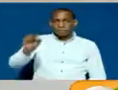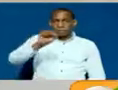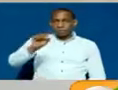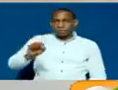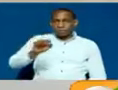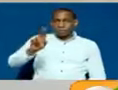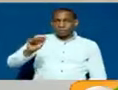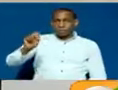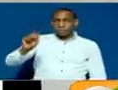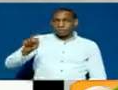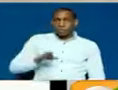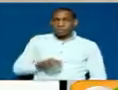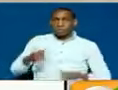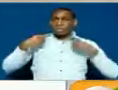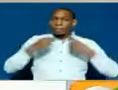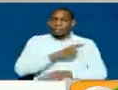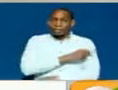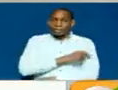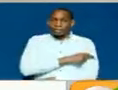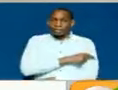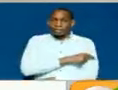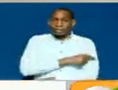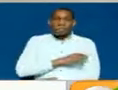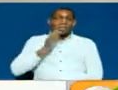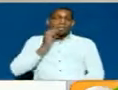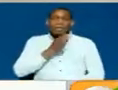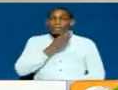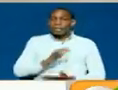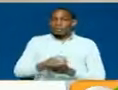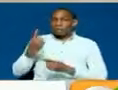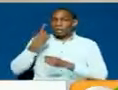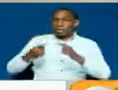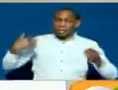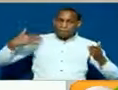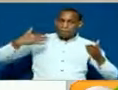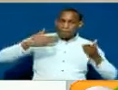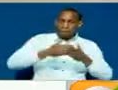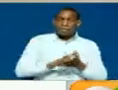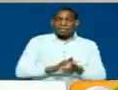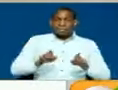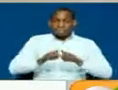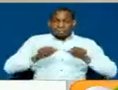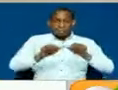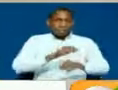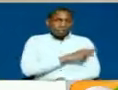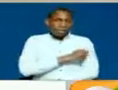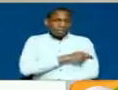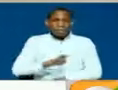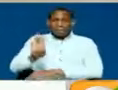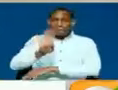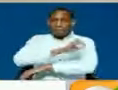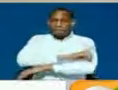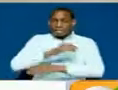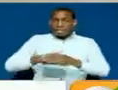Vincent Ogolla, mama ambaye amezuiliwa katika hospitali kuu ya Kenyatta kwa zaidi ya mwaka mmoja, angali hospitalini siku